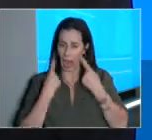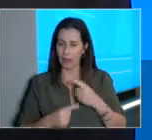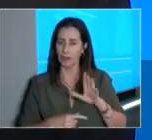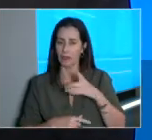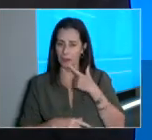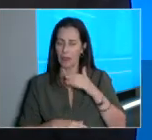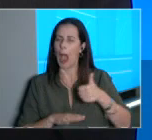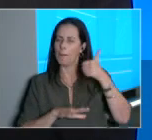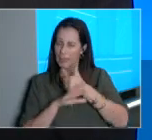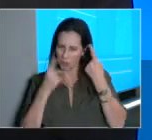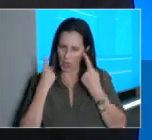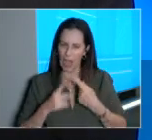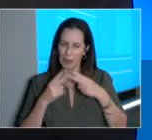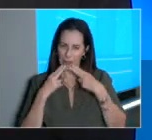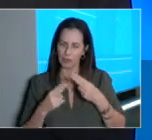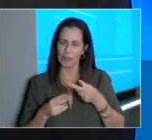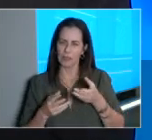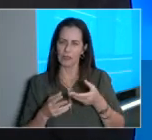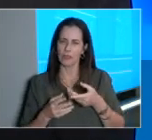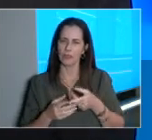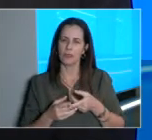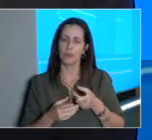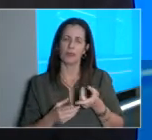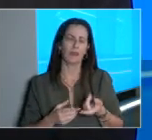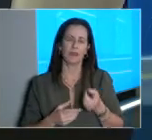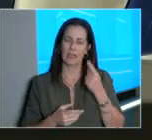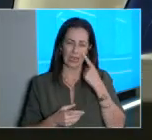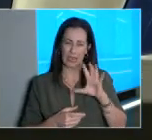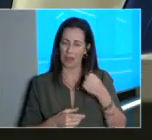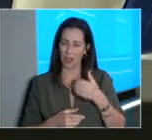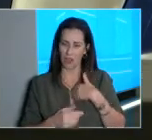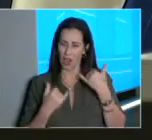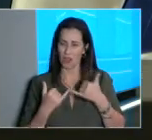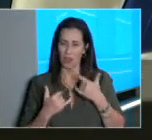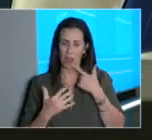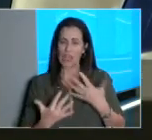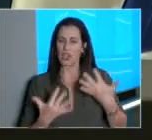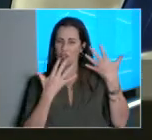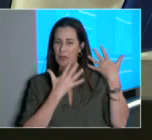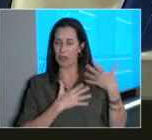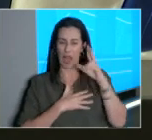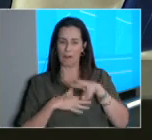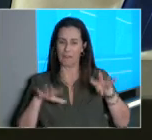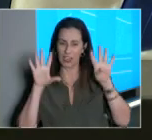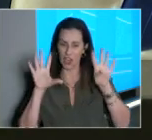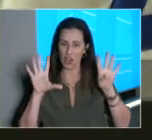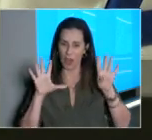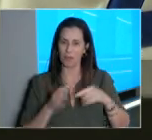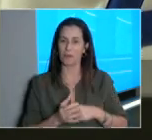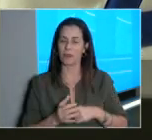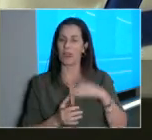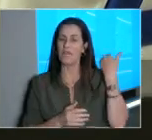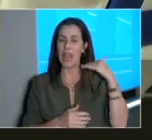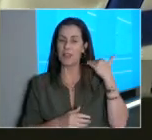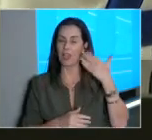חושב שהמנהיגים של הציבור החרדי מגיבים, וזה בעיקר התקוטטויות של פוליטיקאים. תראה, אם היינו חוזרים עכשיו 10 שנים לאחור, ל-2009,